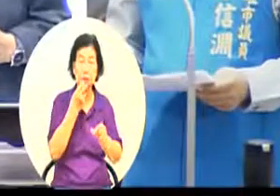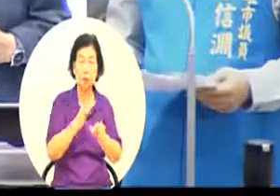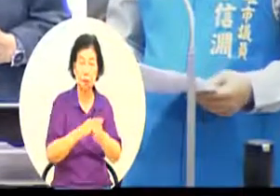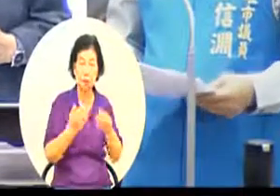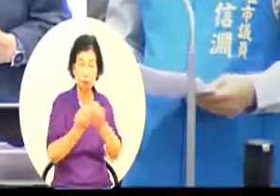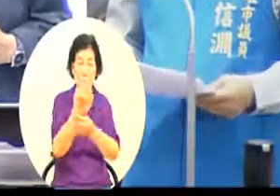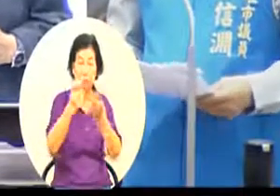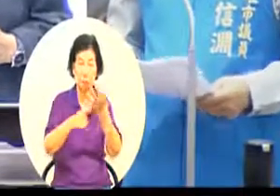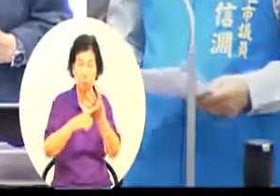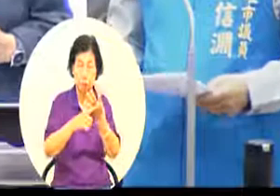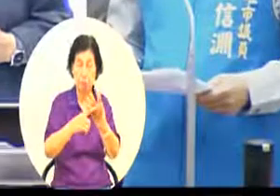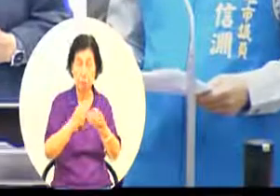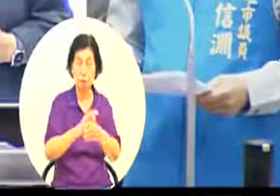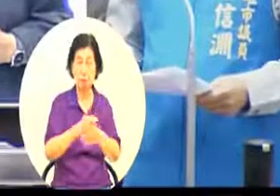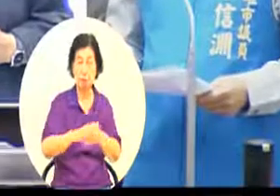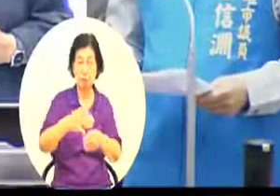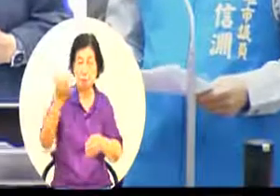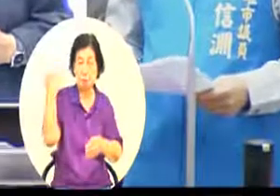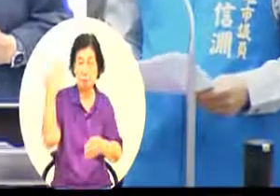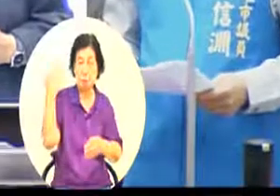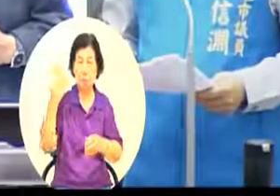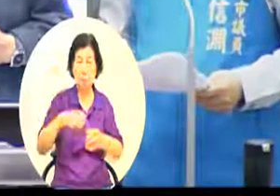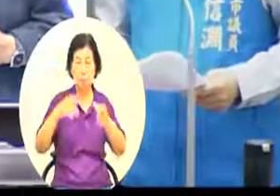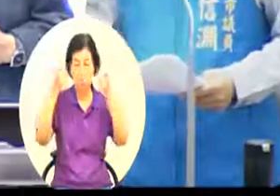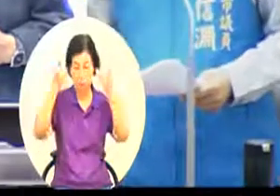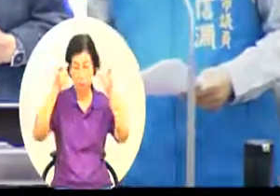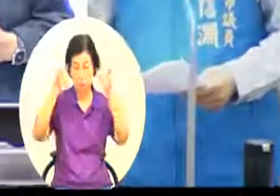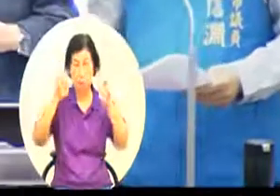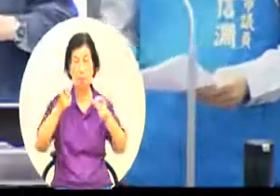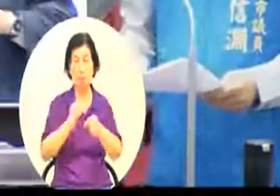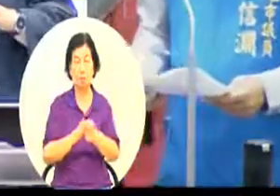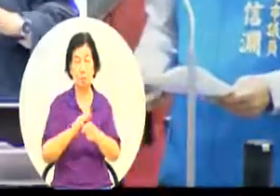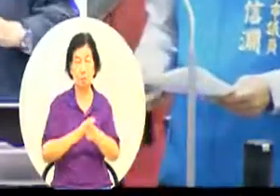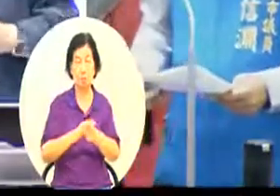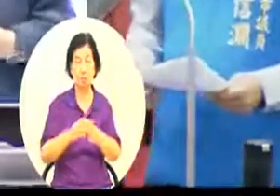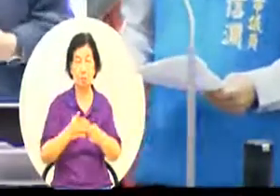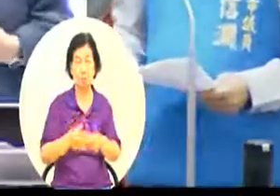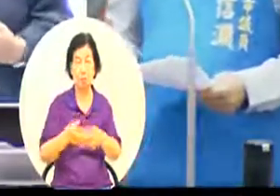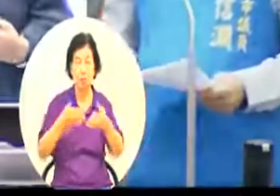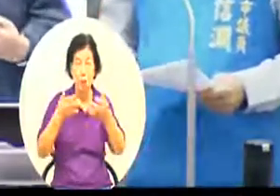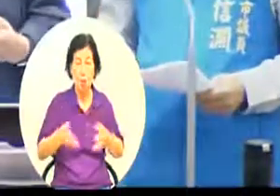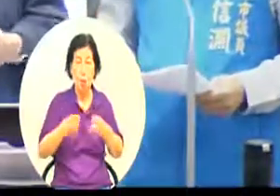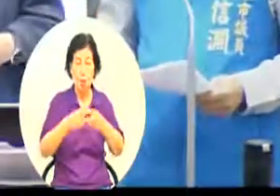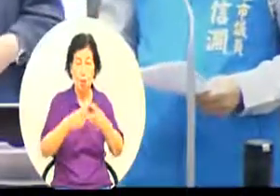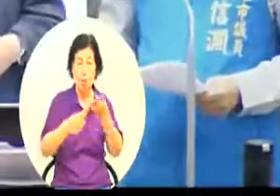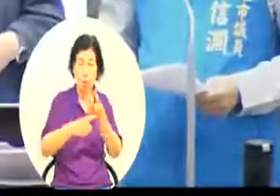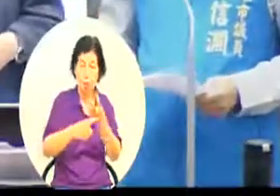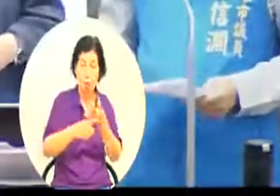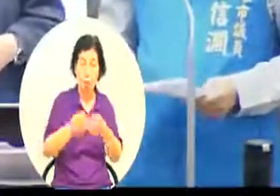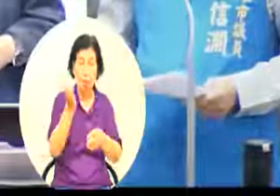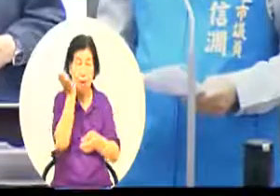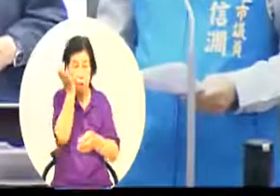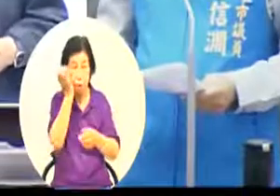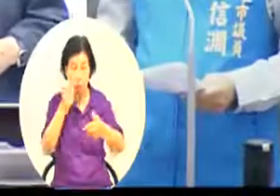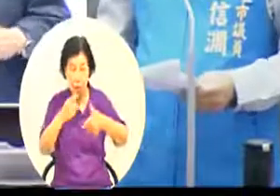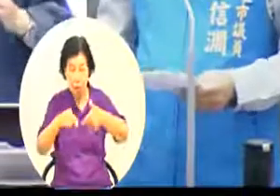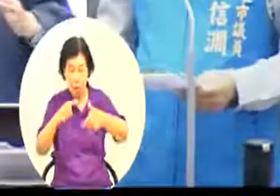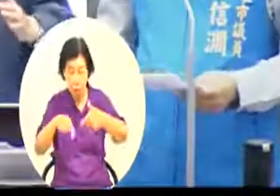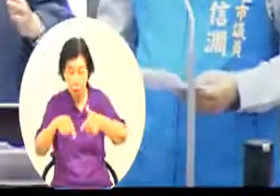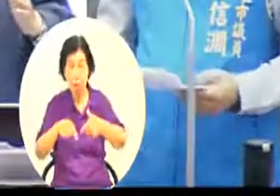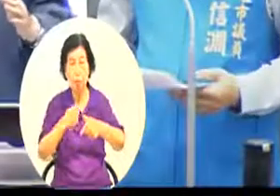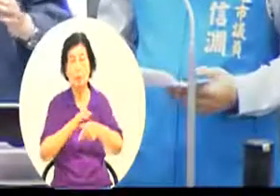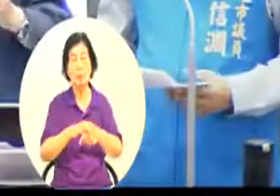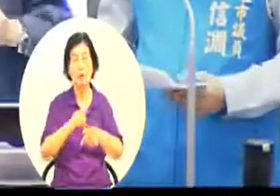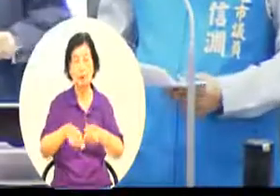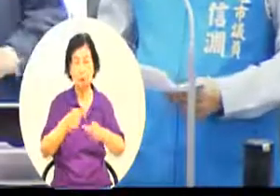去都是重工业，高雄石化产业，高雄过去很少有最新的科技。那这